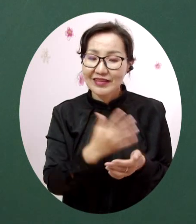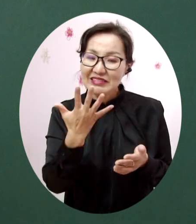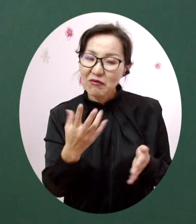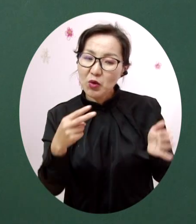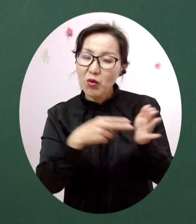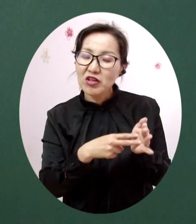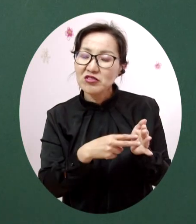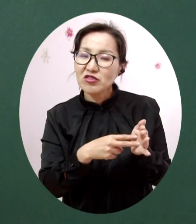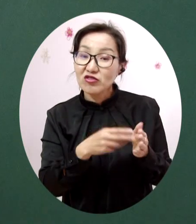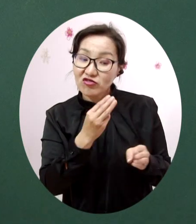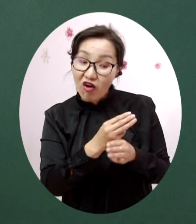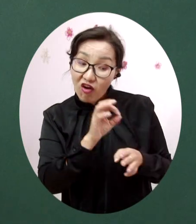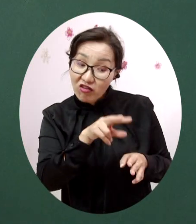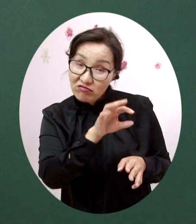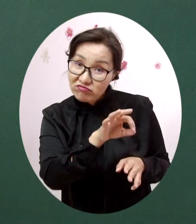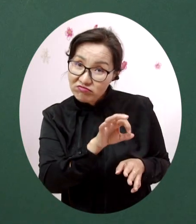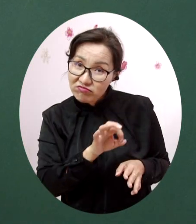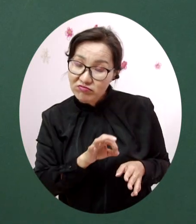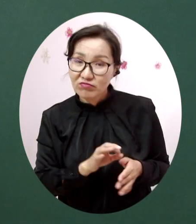Тавд хуваагдах тоонуудын